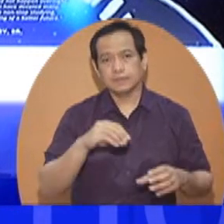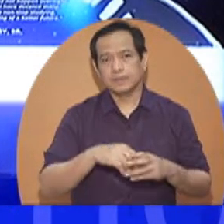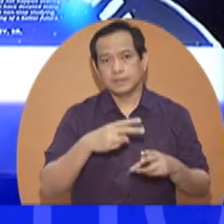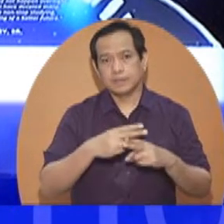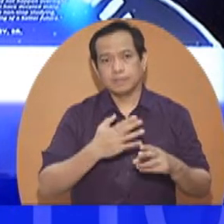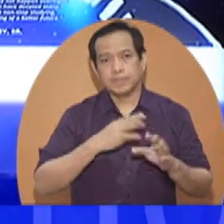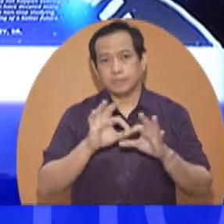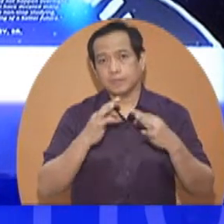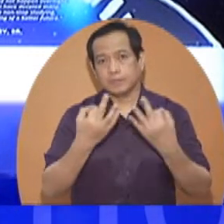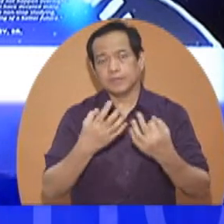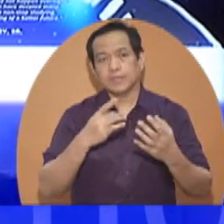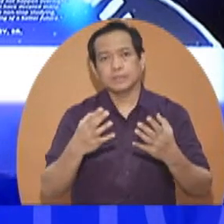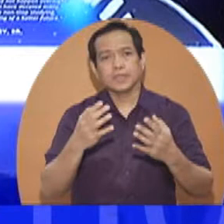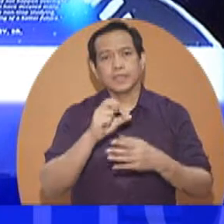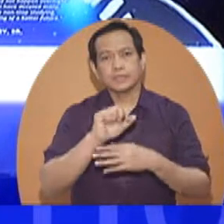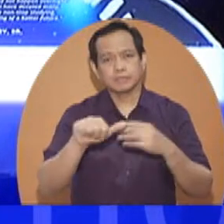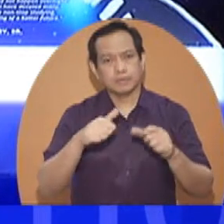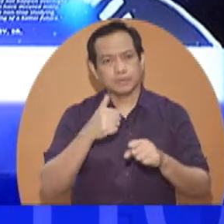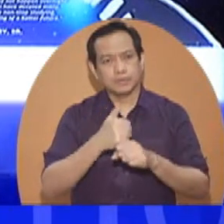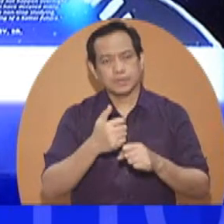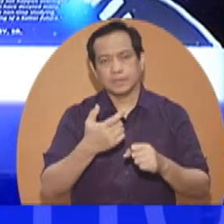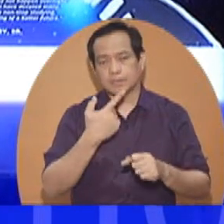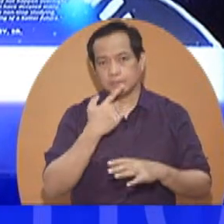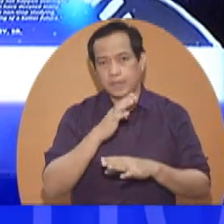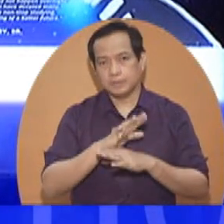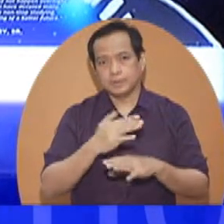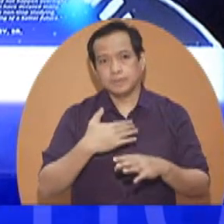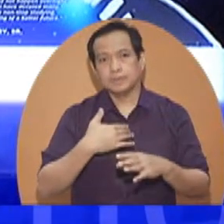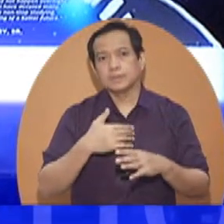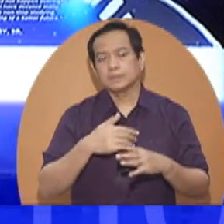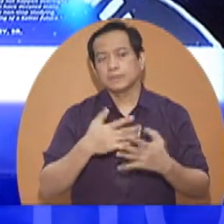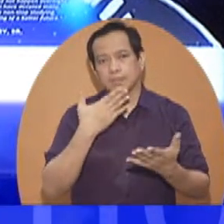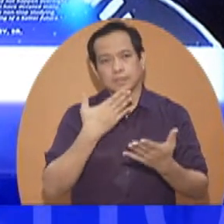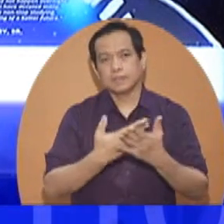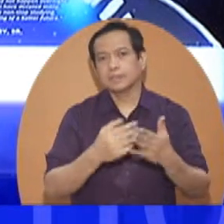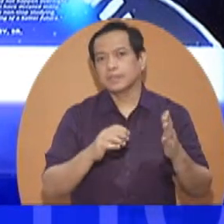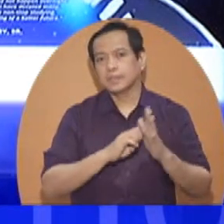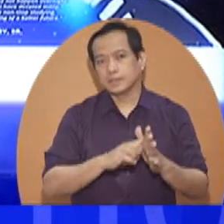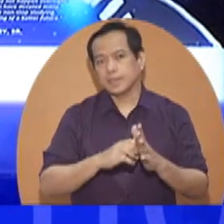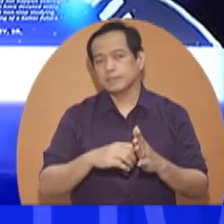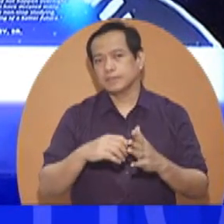On behalf of my family, nagpapasalamat ako sa SM Foundation. And pinapangako ko po na I will be an asset.